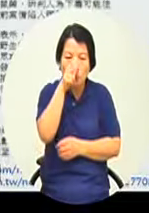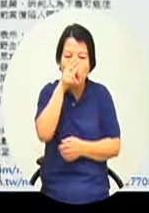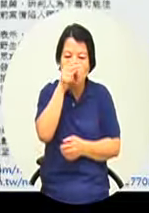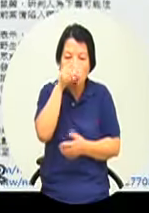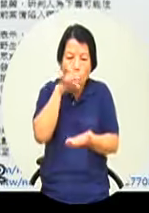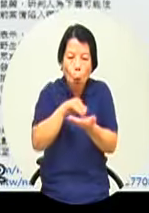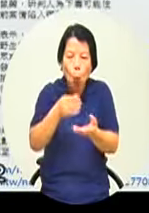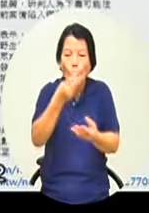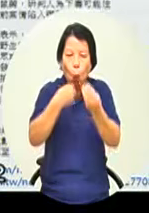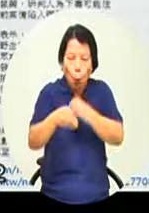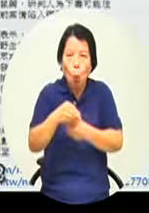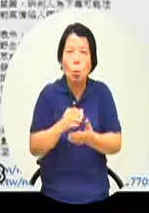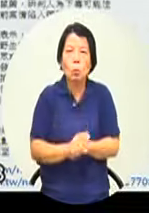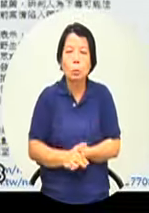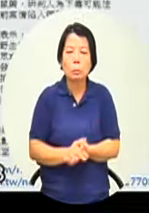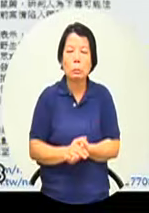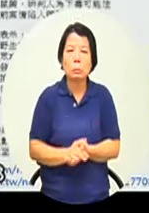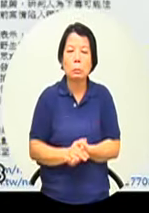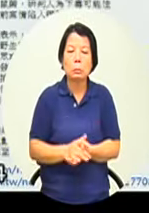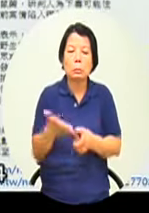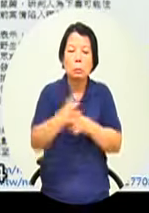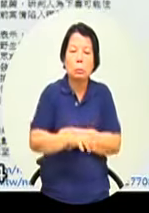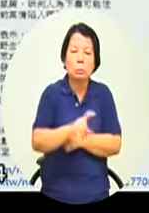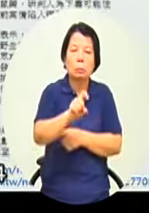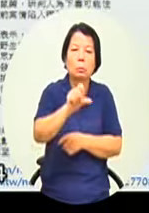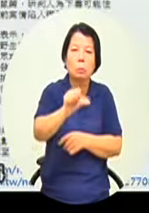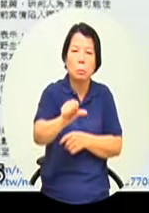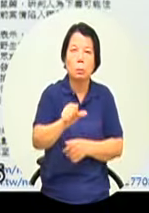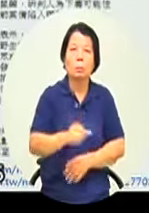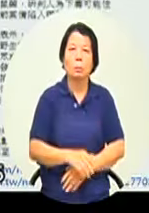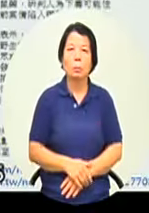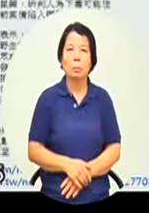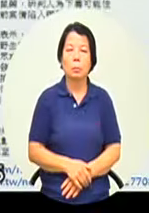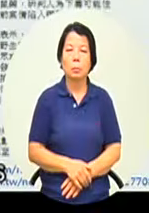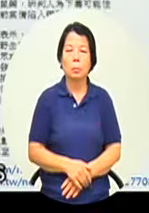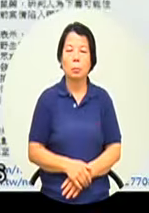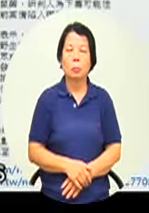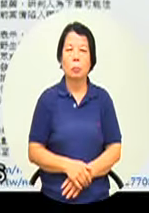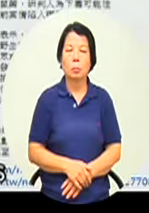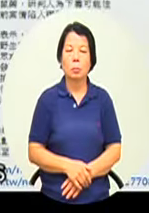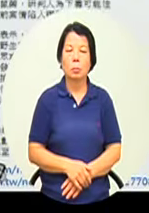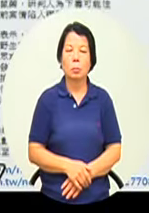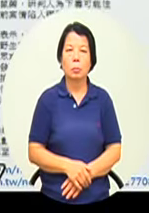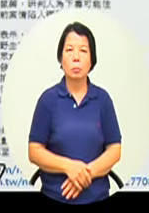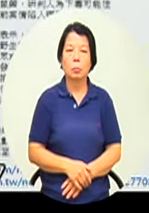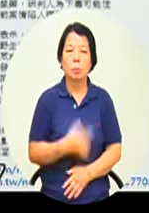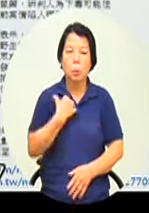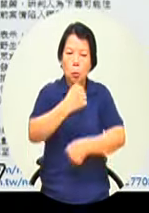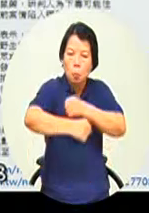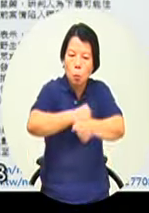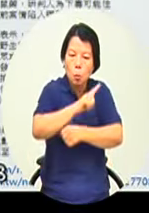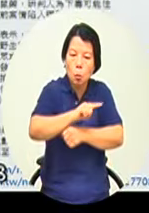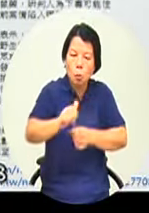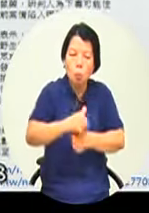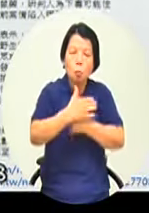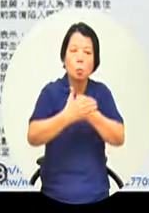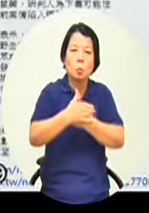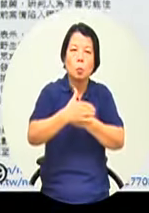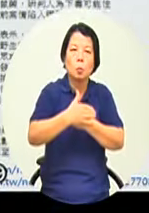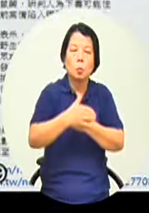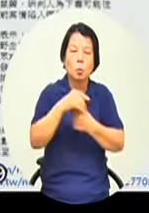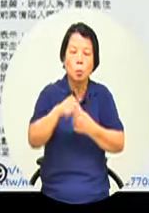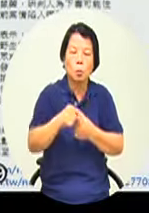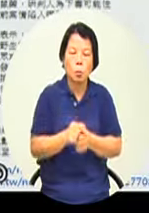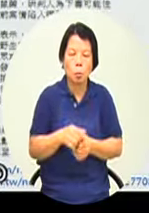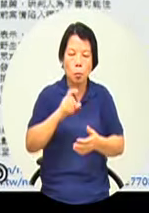好，失去了15只猴子的生命。那我想动物保护这个议题，其实在